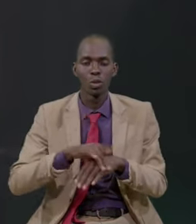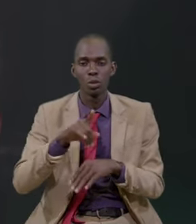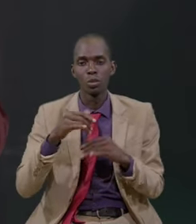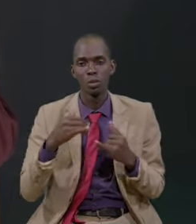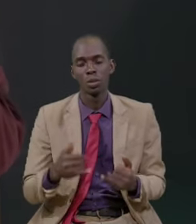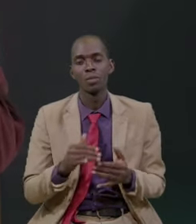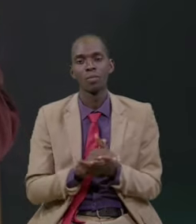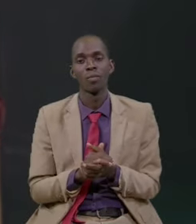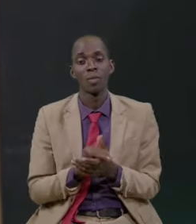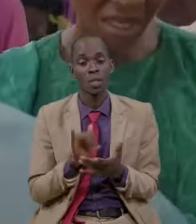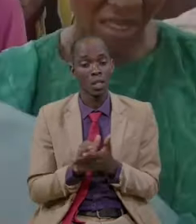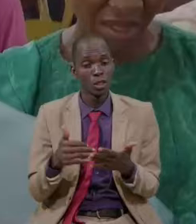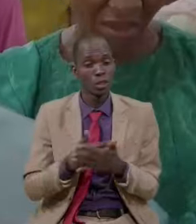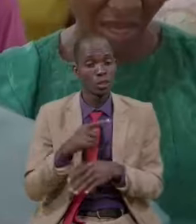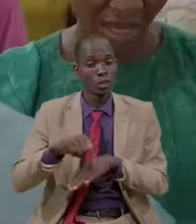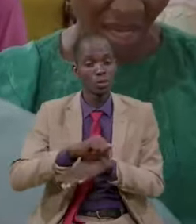avec le courage,